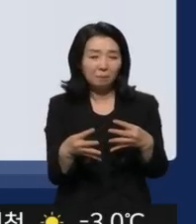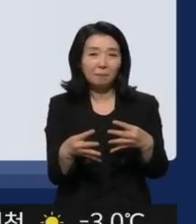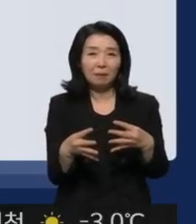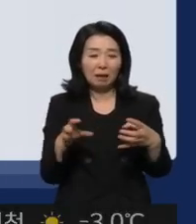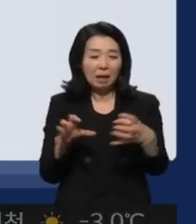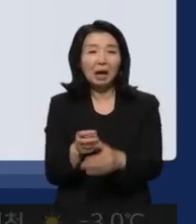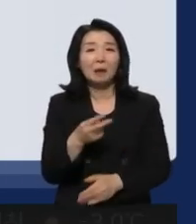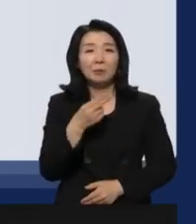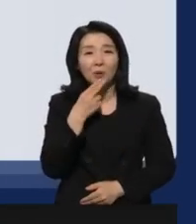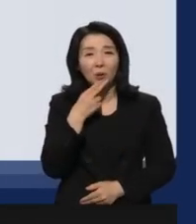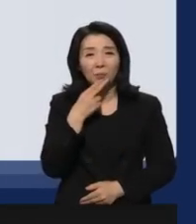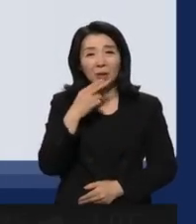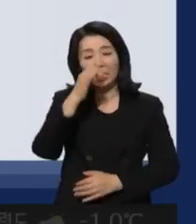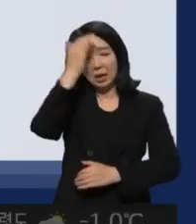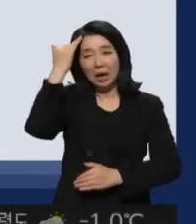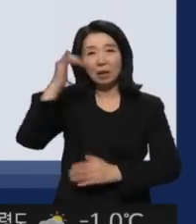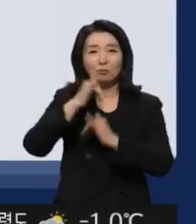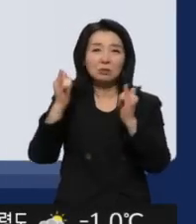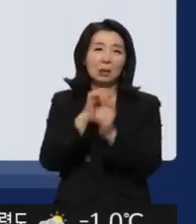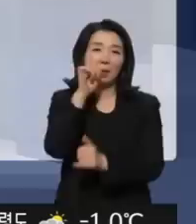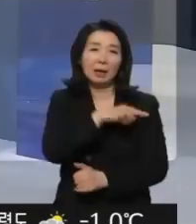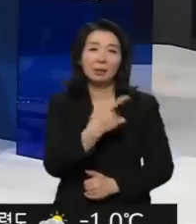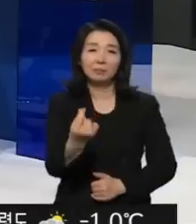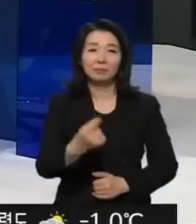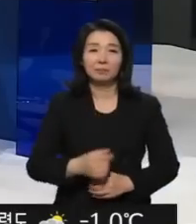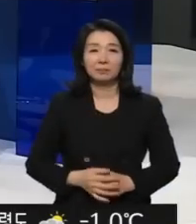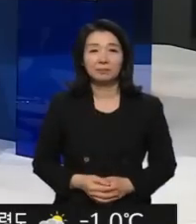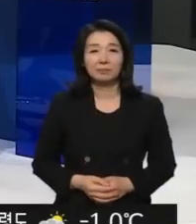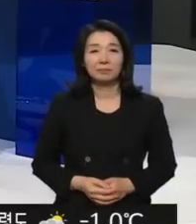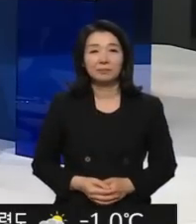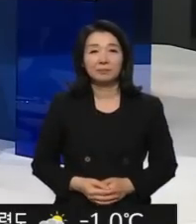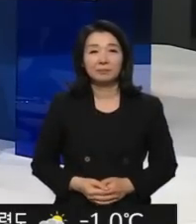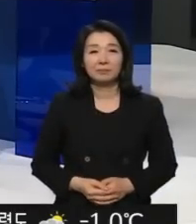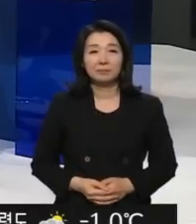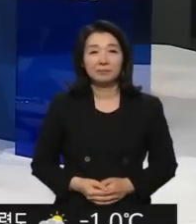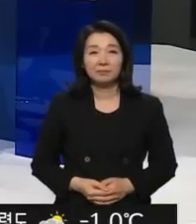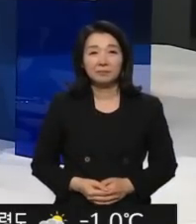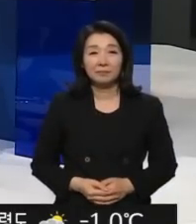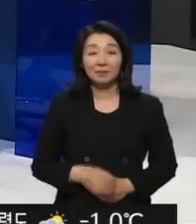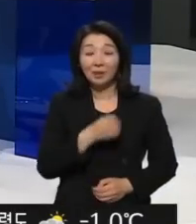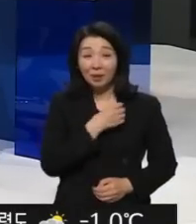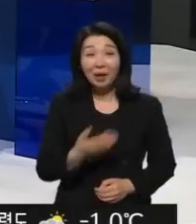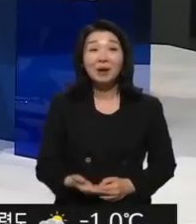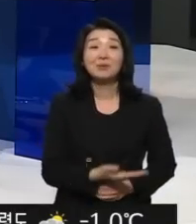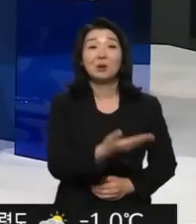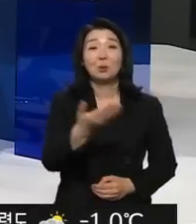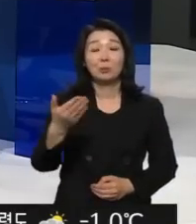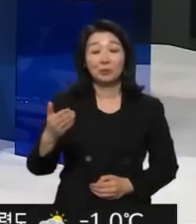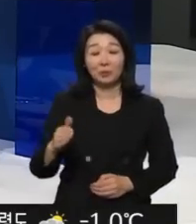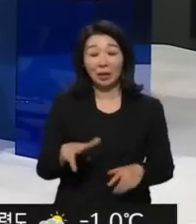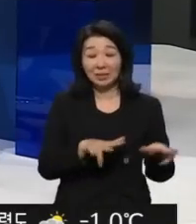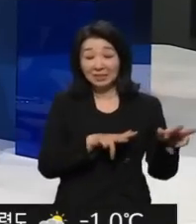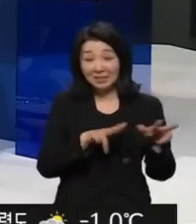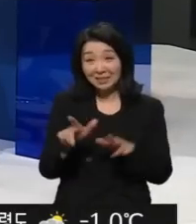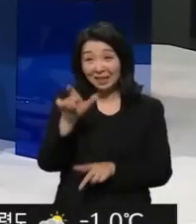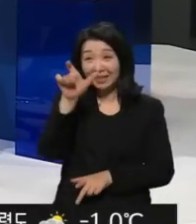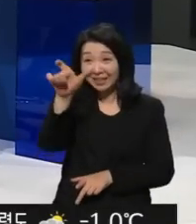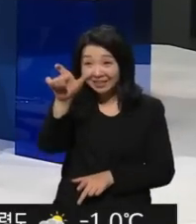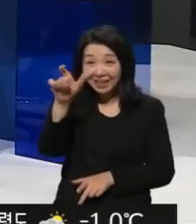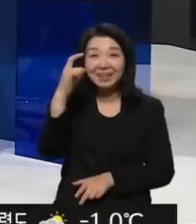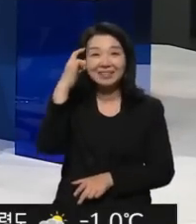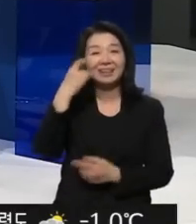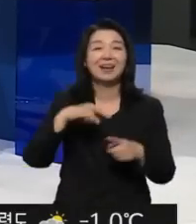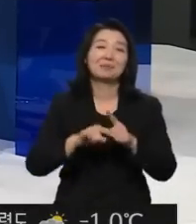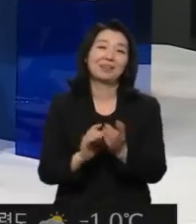사회의 악이다라는 의견 주셨습니다. 네, 이어서 정의원분들께서 실시간으로 올려주시는 생각